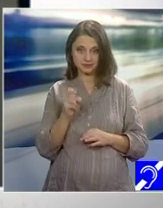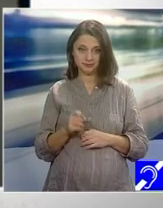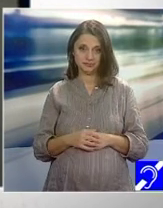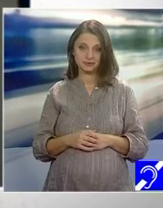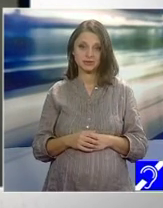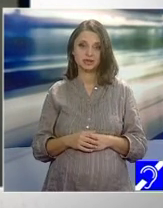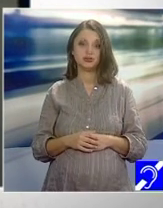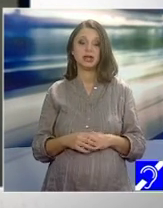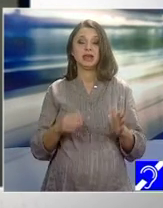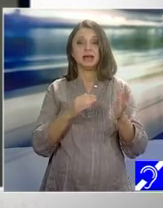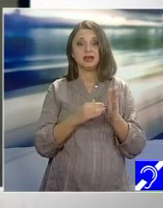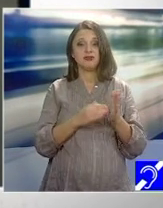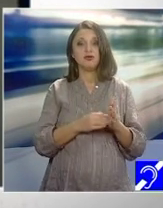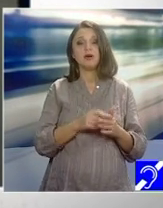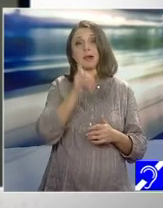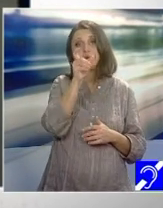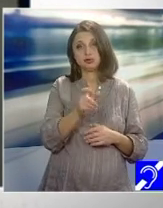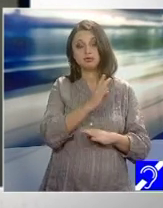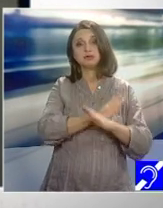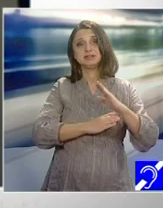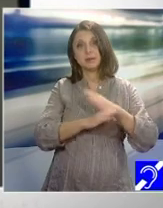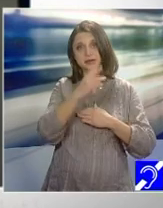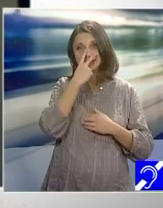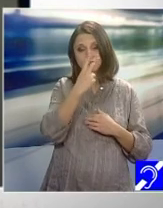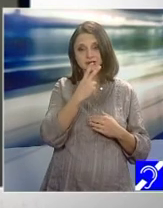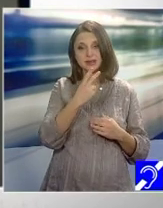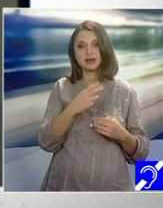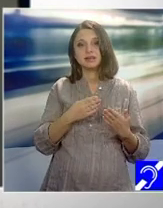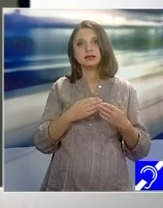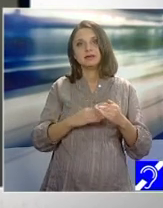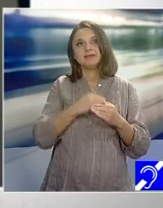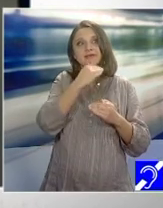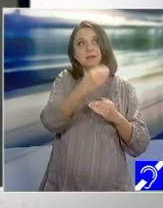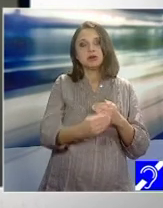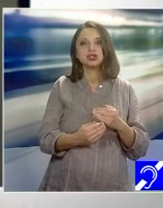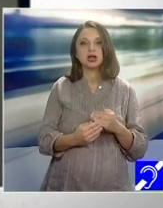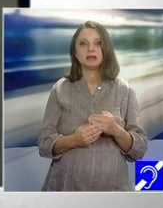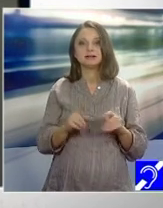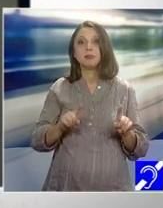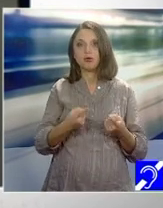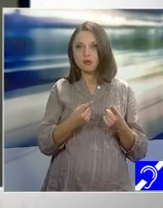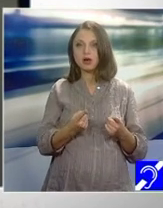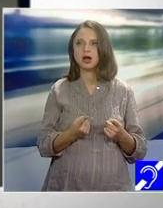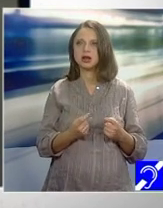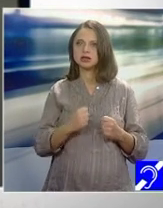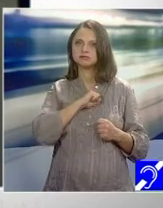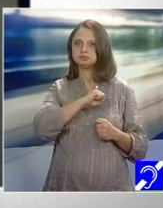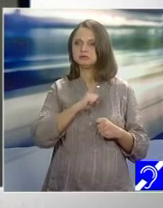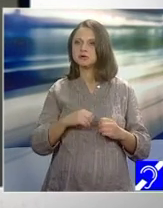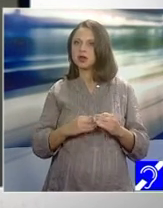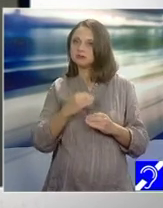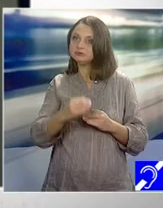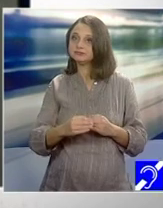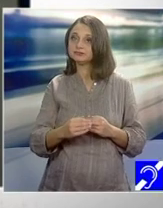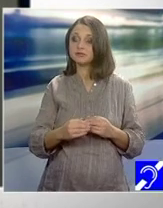tendința sau necesitatea celor cu dizabilități de vedere să depășească aceste provocări, să le spunem așa, dar pe de